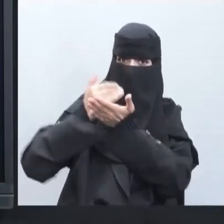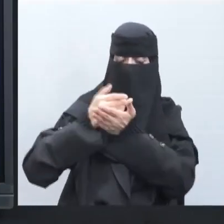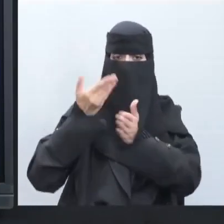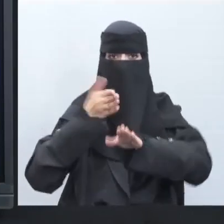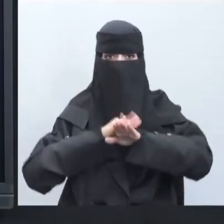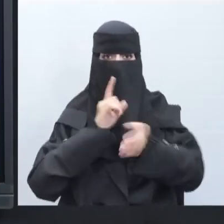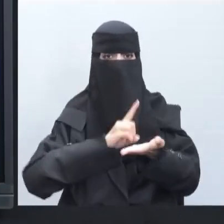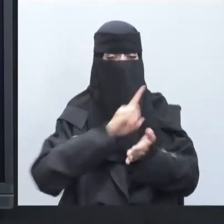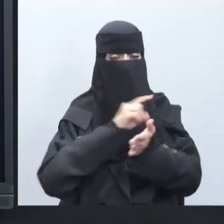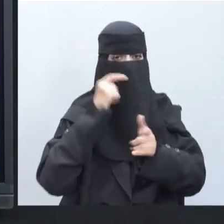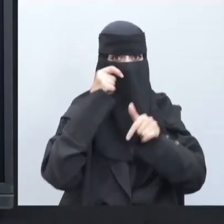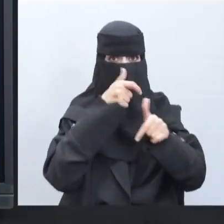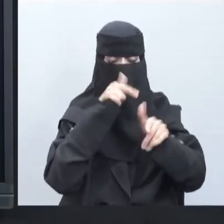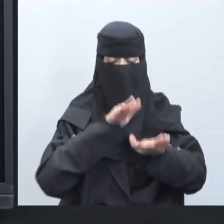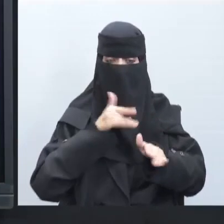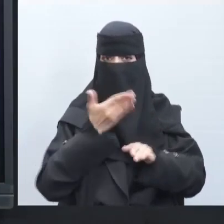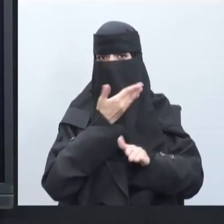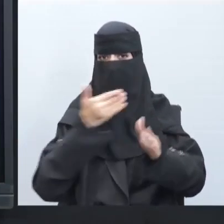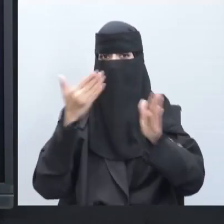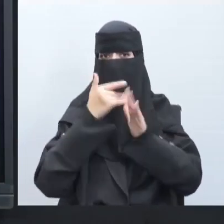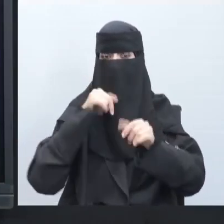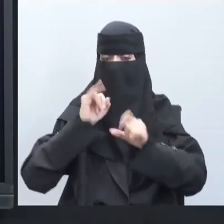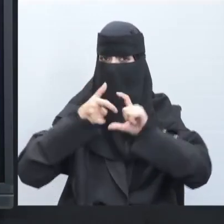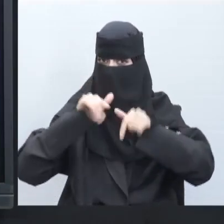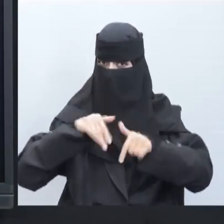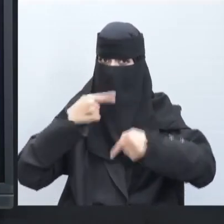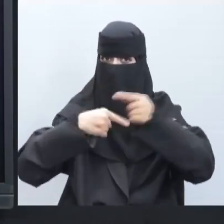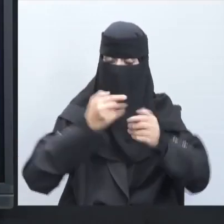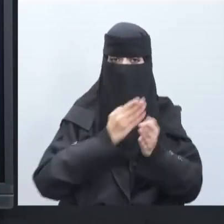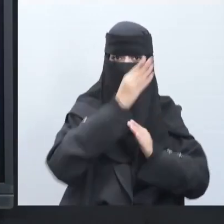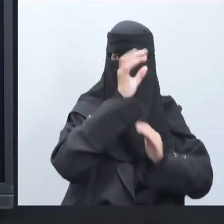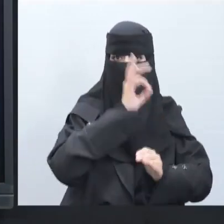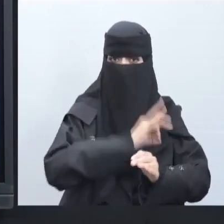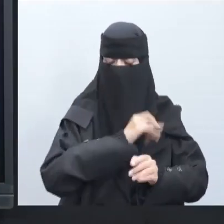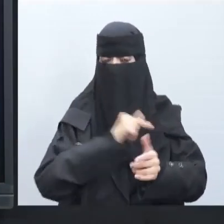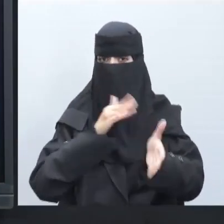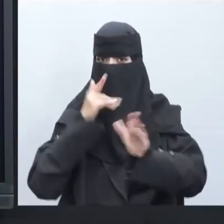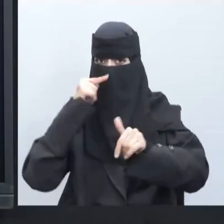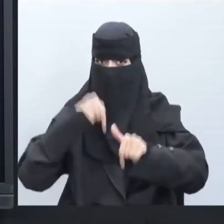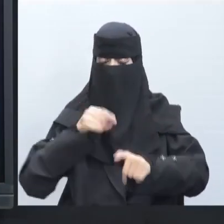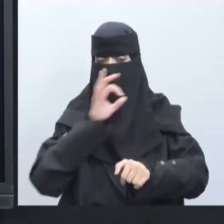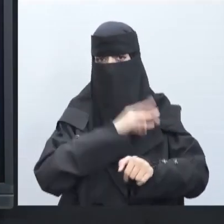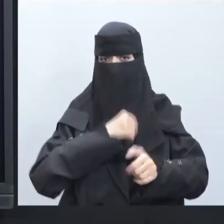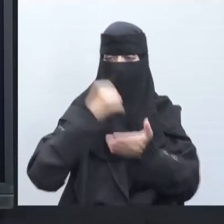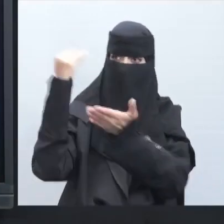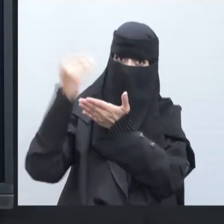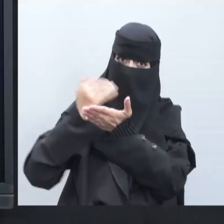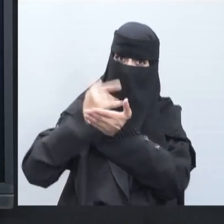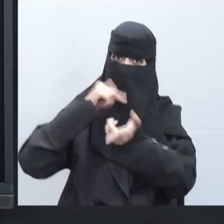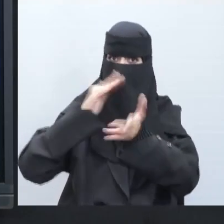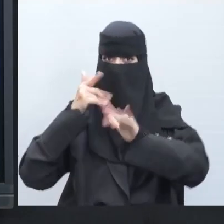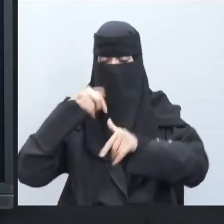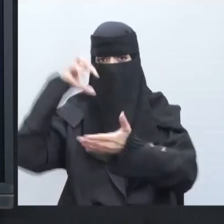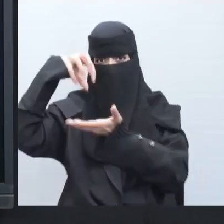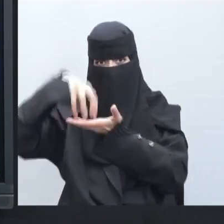منظور البيئه فقط وانما ايضا حتى على المنظمه في استدامه الارباح في ان تكون مفيده اقتصاديا سواء